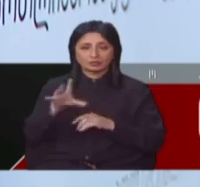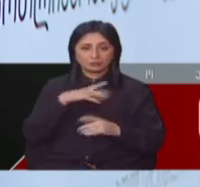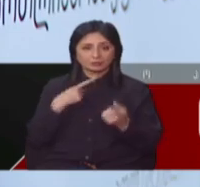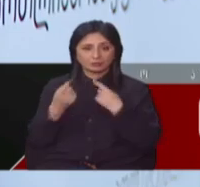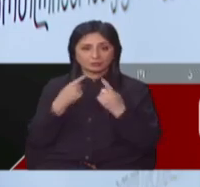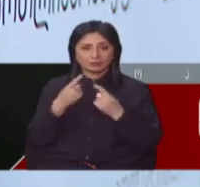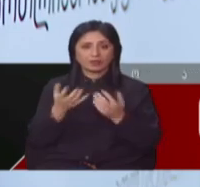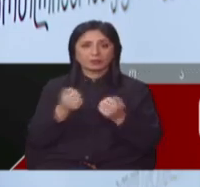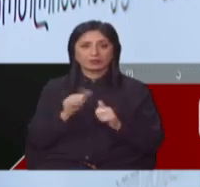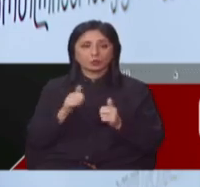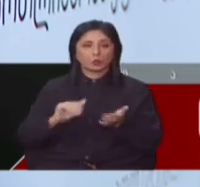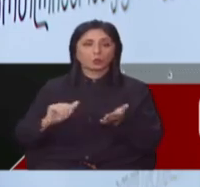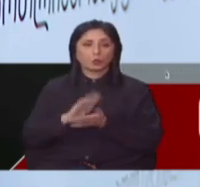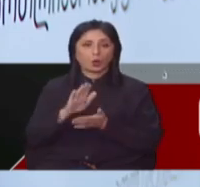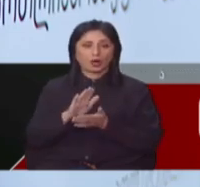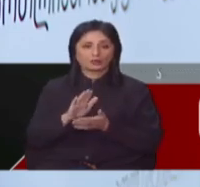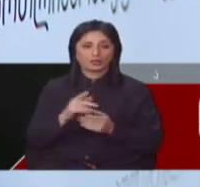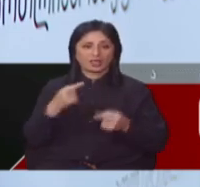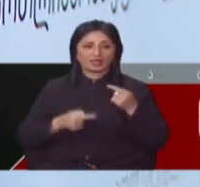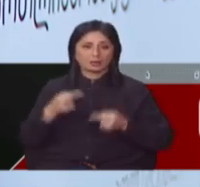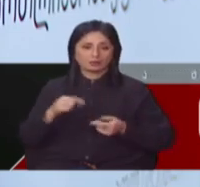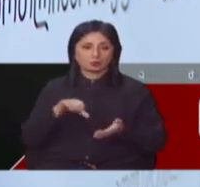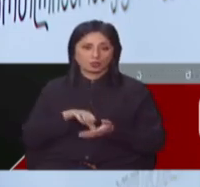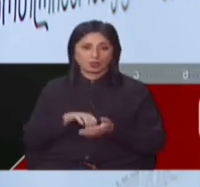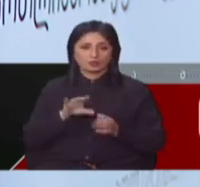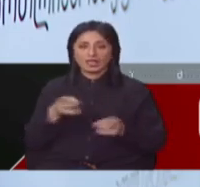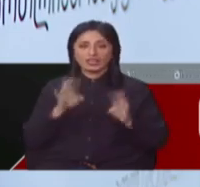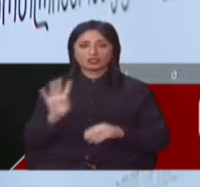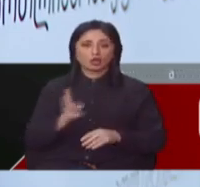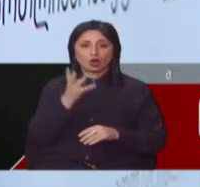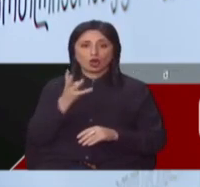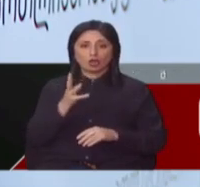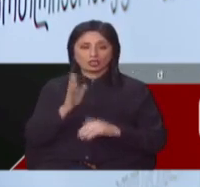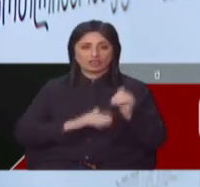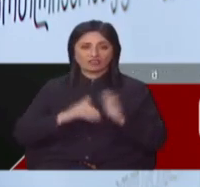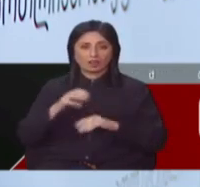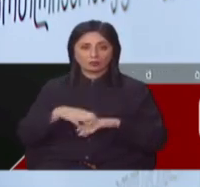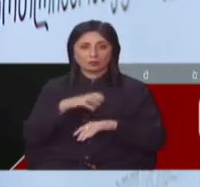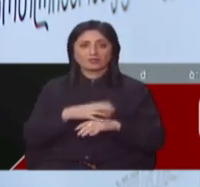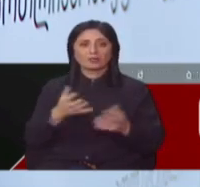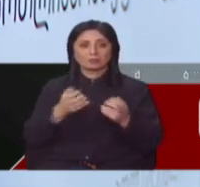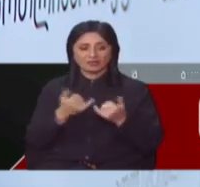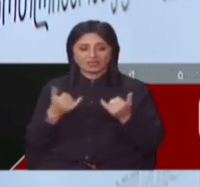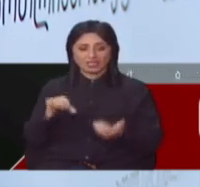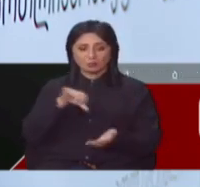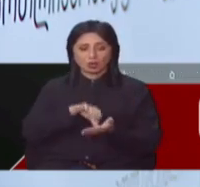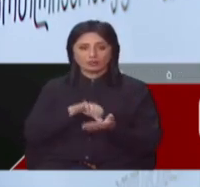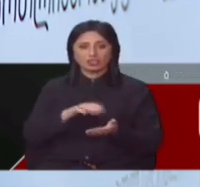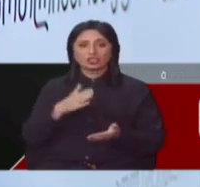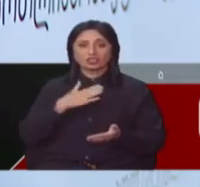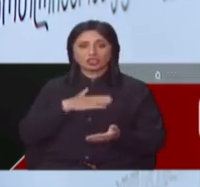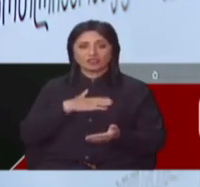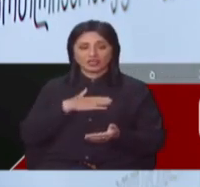ჰქონდა, მივიღეთ როგორც უარი დებატებში მონაწილეობისგან. დანარჩენი 4 კვალიფიციური სუბიექტი მიიღებს დღეს მონაწილეობას